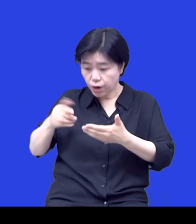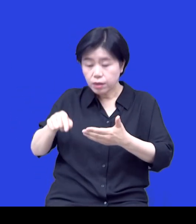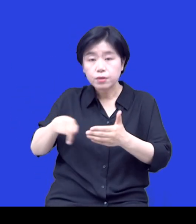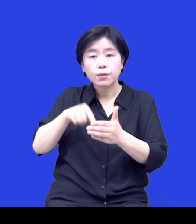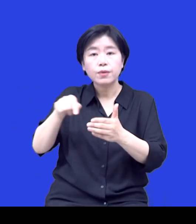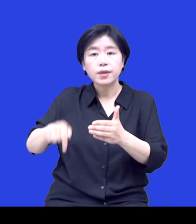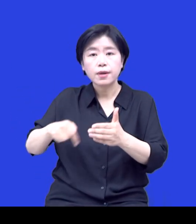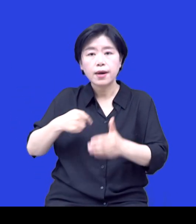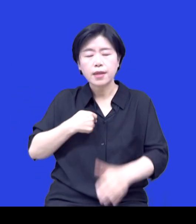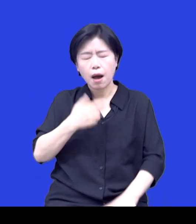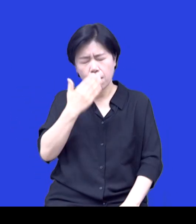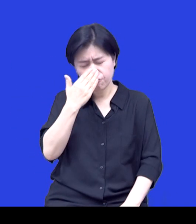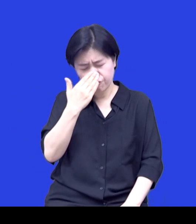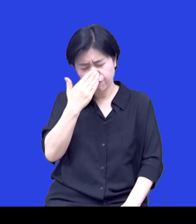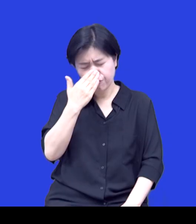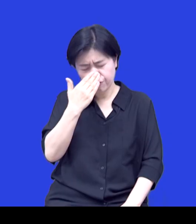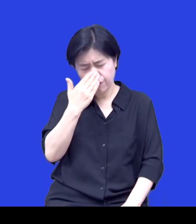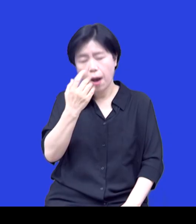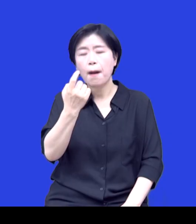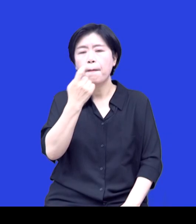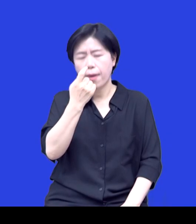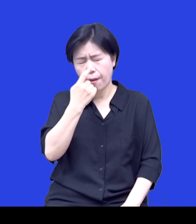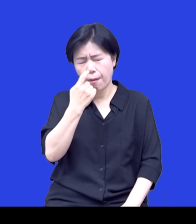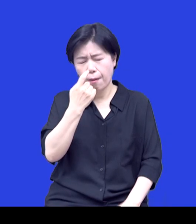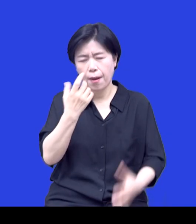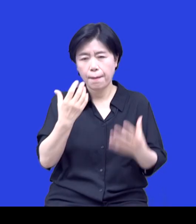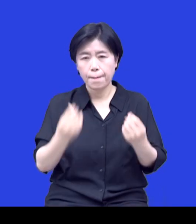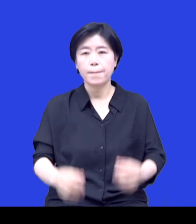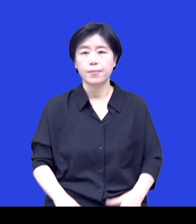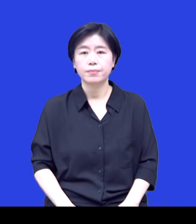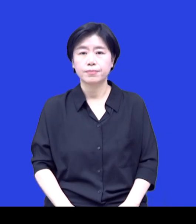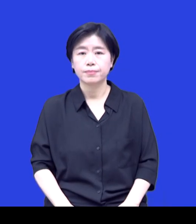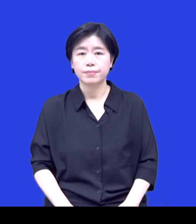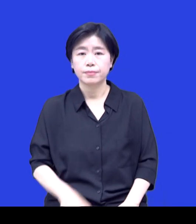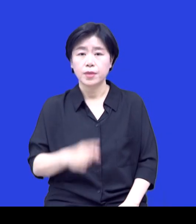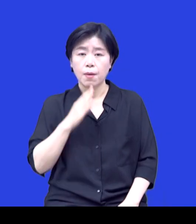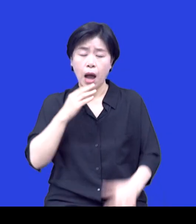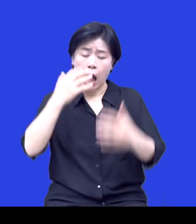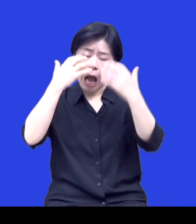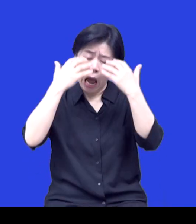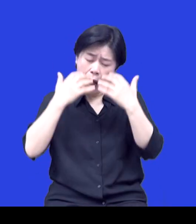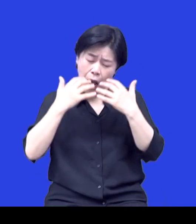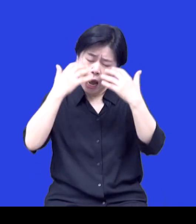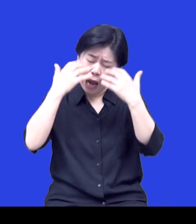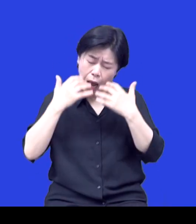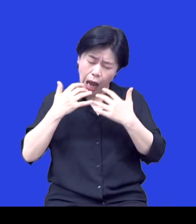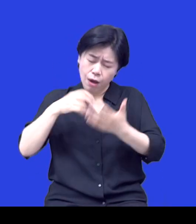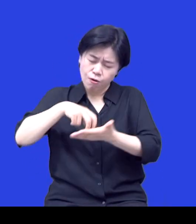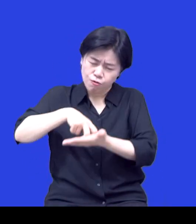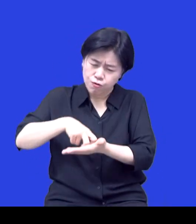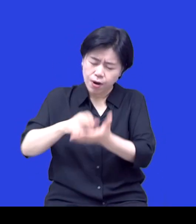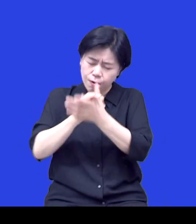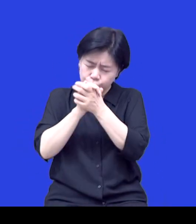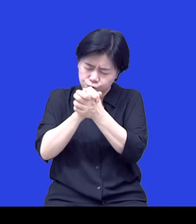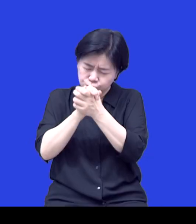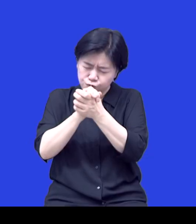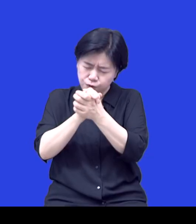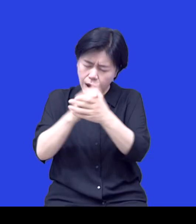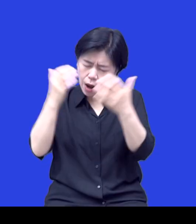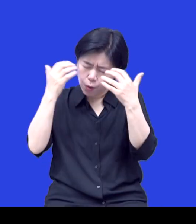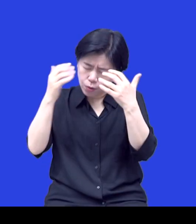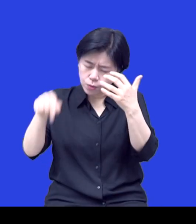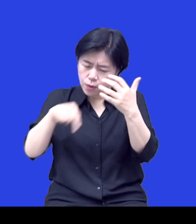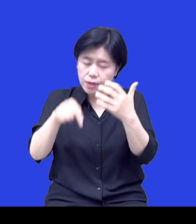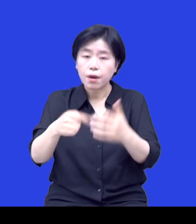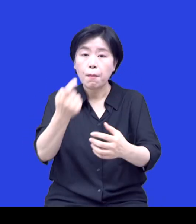무엇인지 수도 없이 많이 막 배웠거든요. 그 눈물로 배운 무릎을 꿇고 배운 그 레슨들처럼